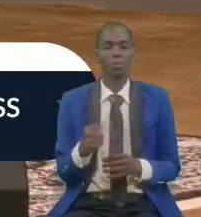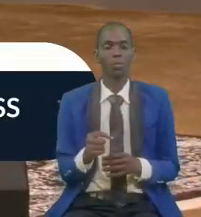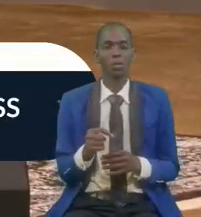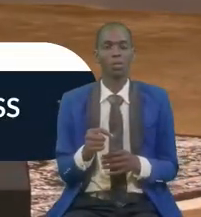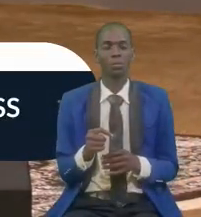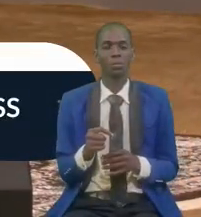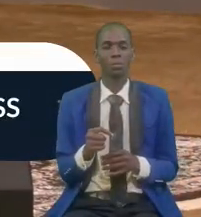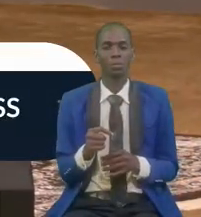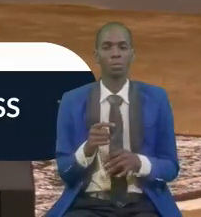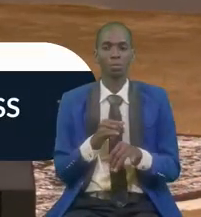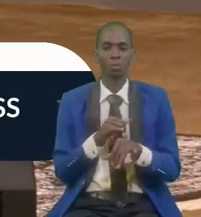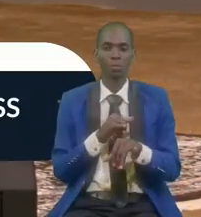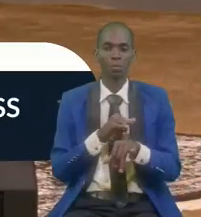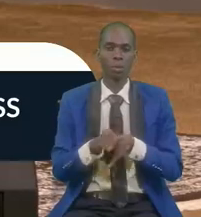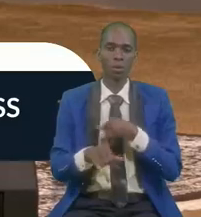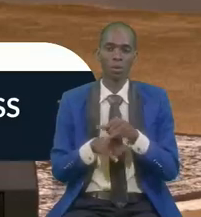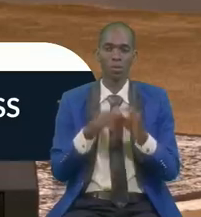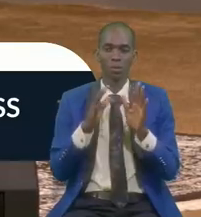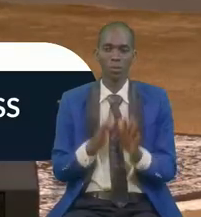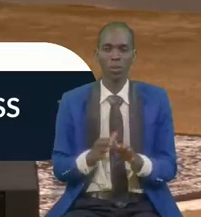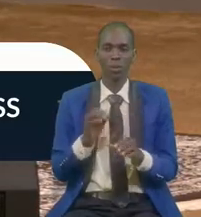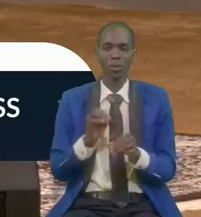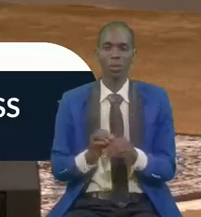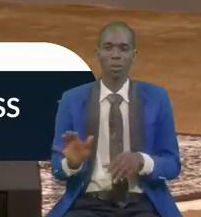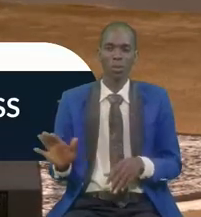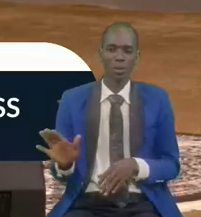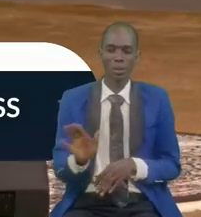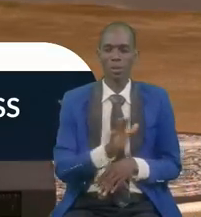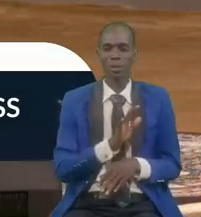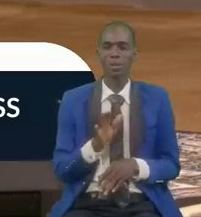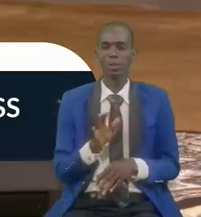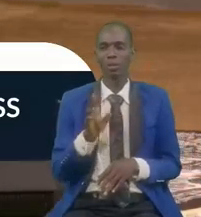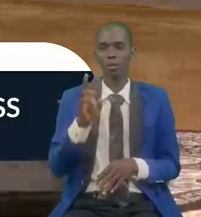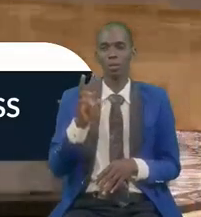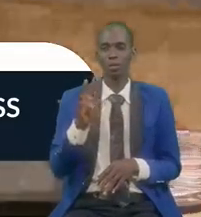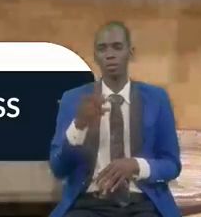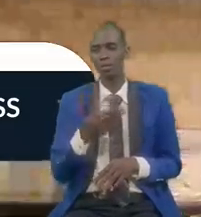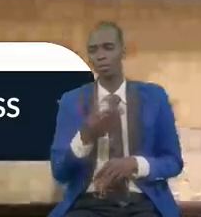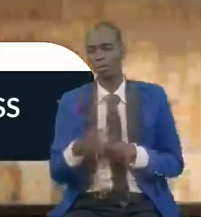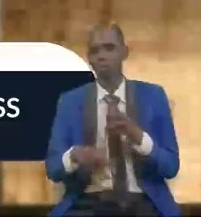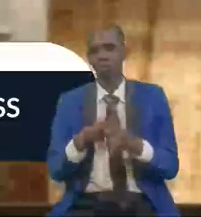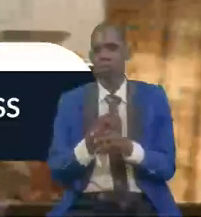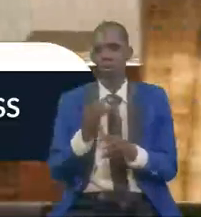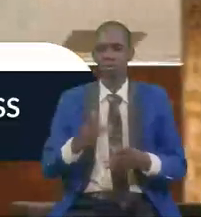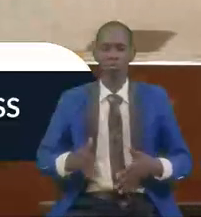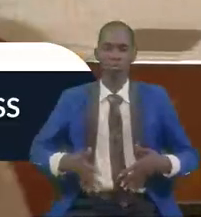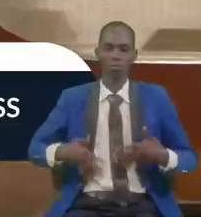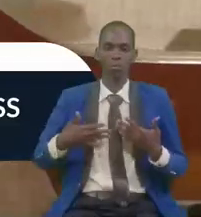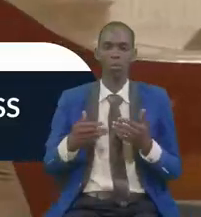la deuxième partie ici. Les séducteurs dans leur rébellion sans le salut.